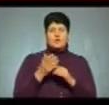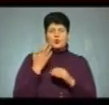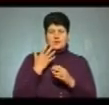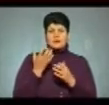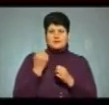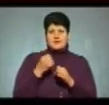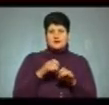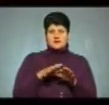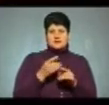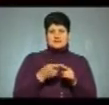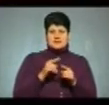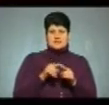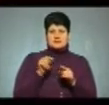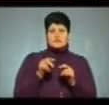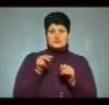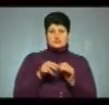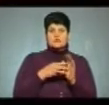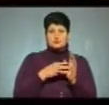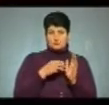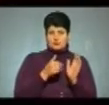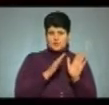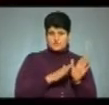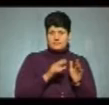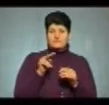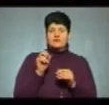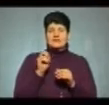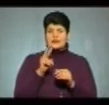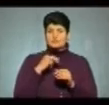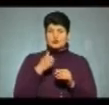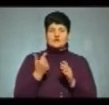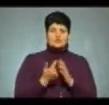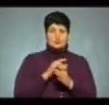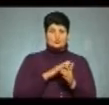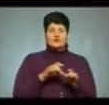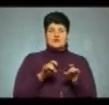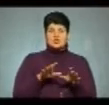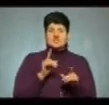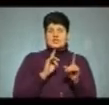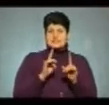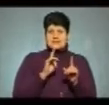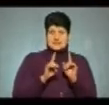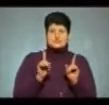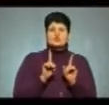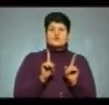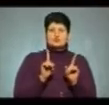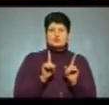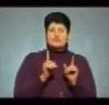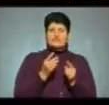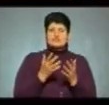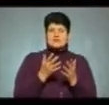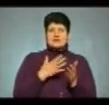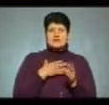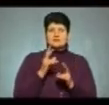рішення? Часу, це не тільки, це з 2008 року. З 2012 році були знову рішення сесії щодо визнання